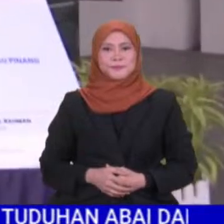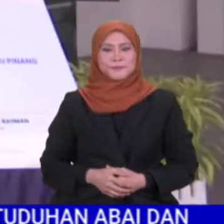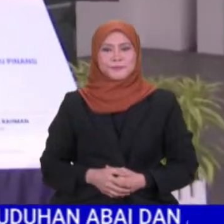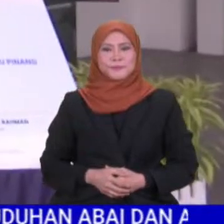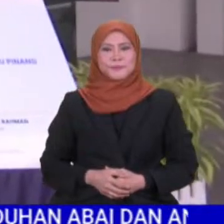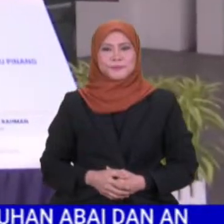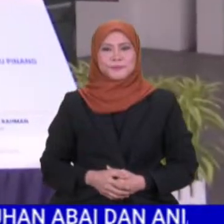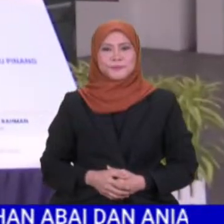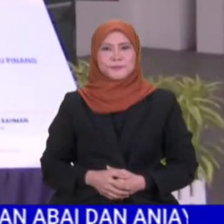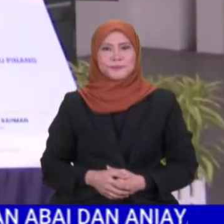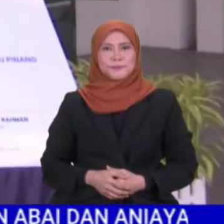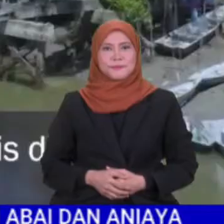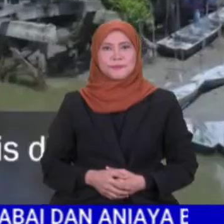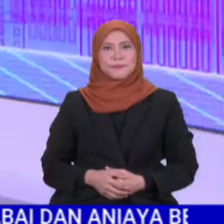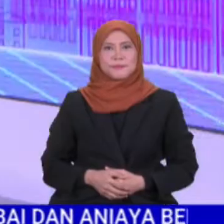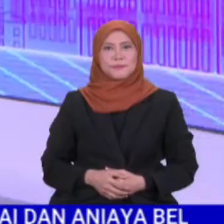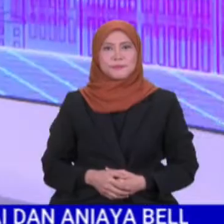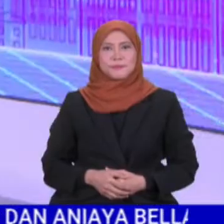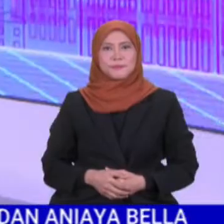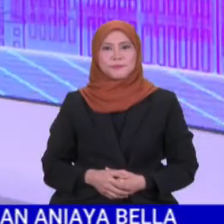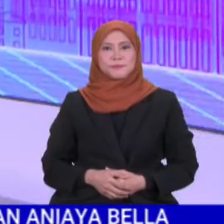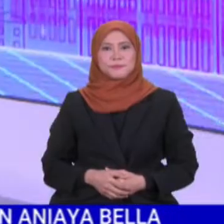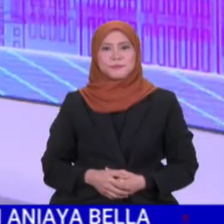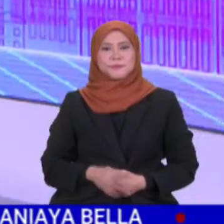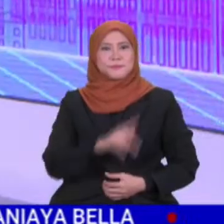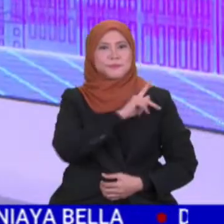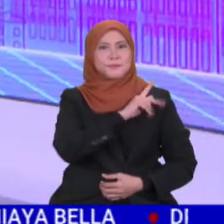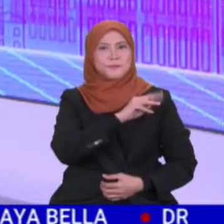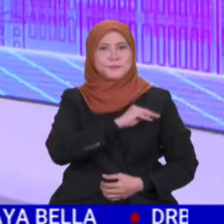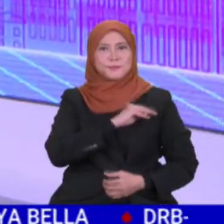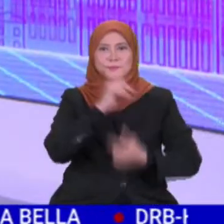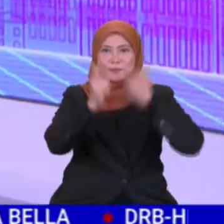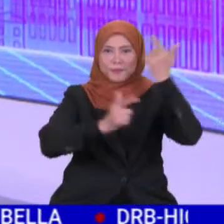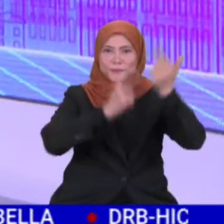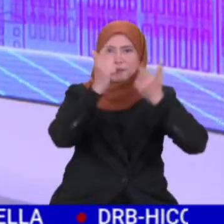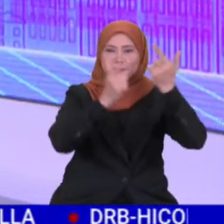Kementerian Pelancongan, Seni dan Budaya